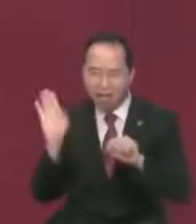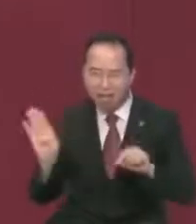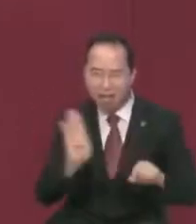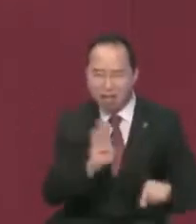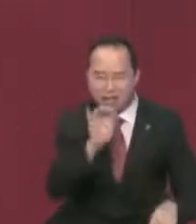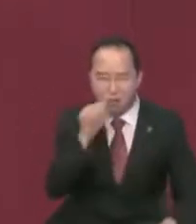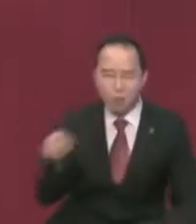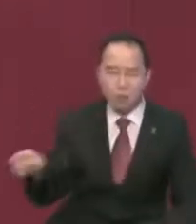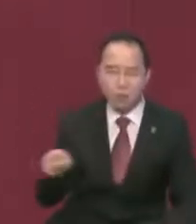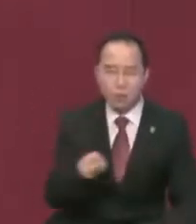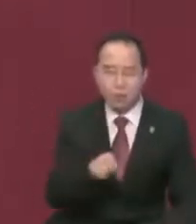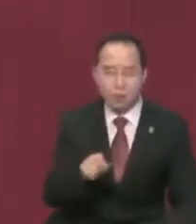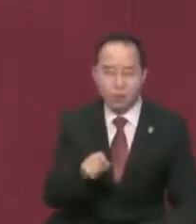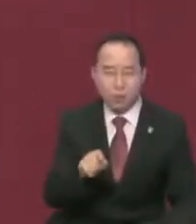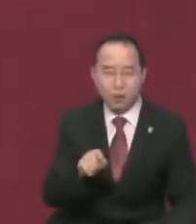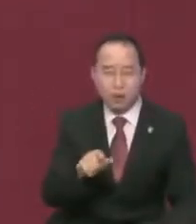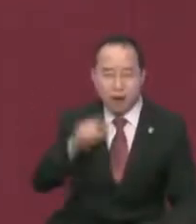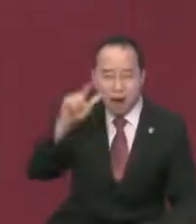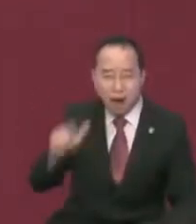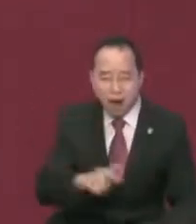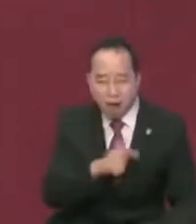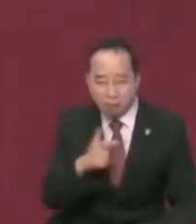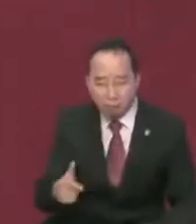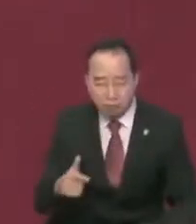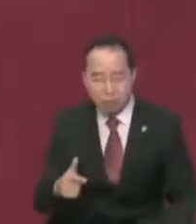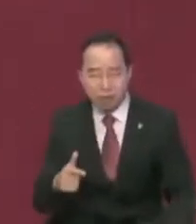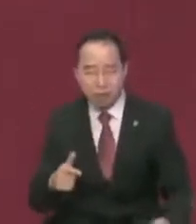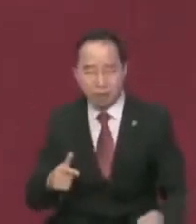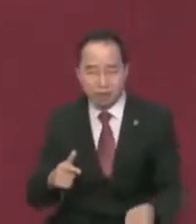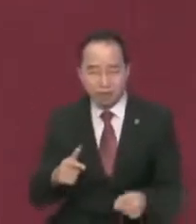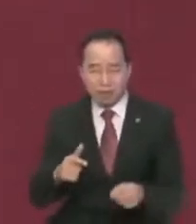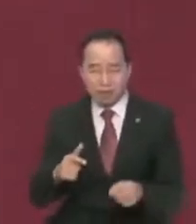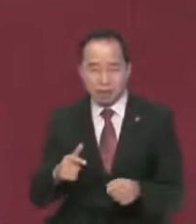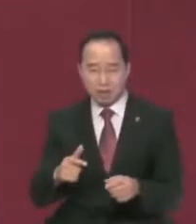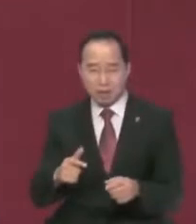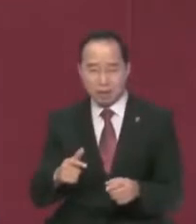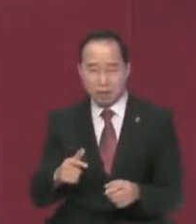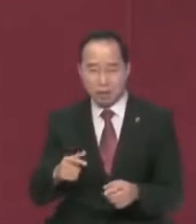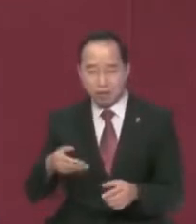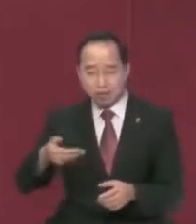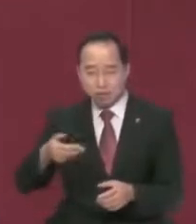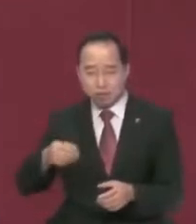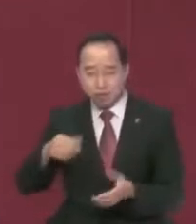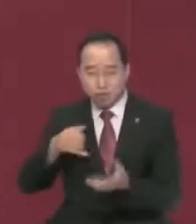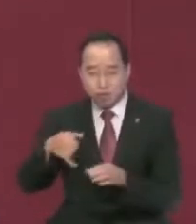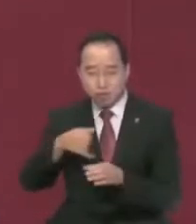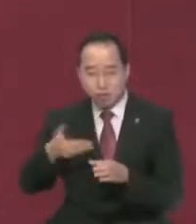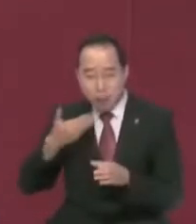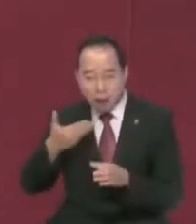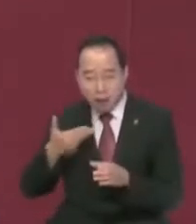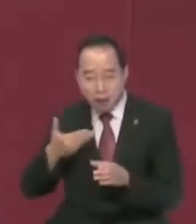하루에 겨우 순댓국 두 그릇을 팔았다는 식당이 있습니다.